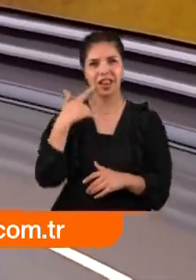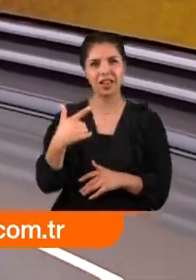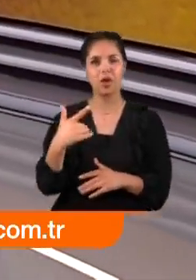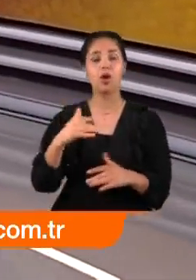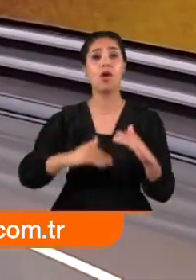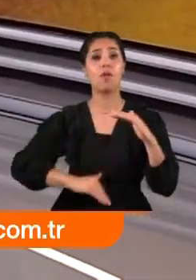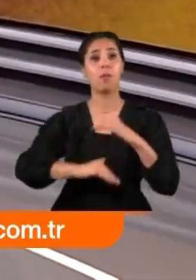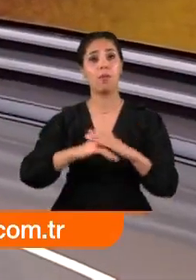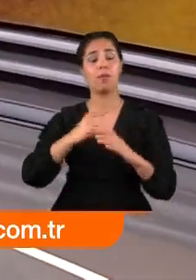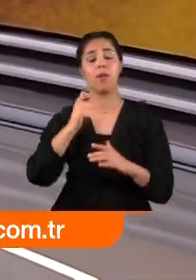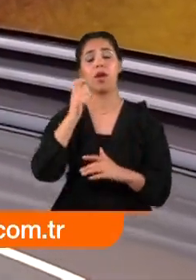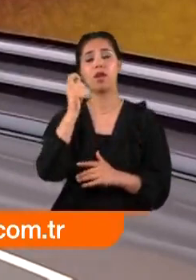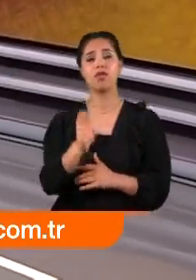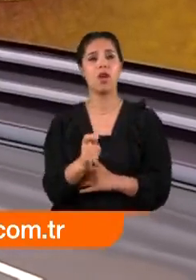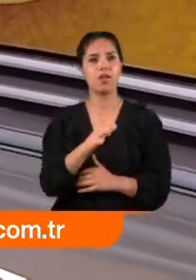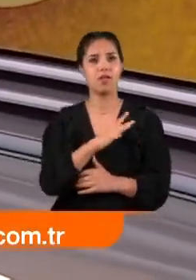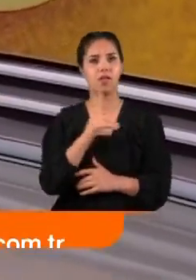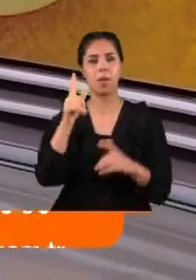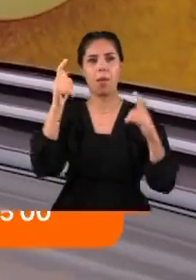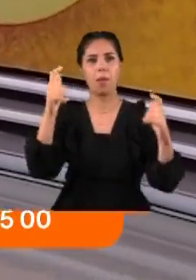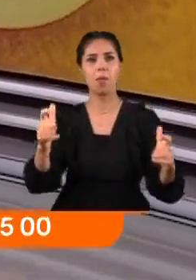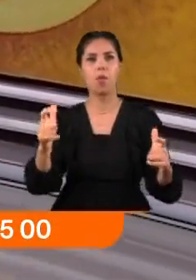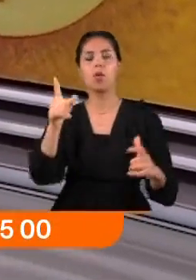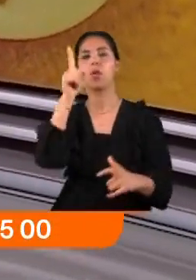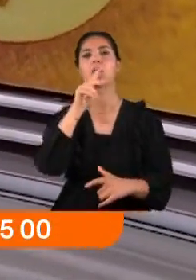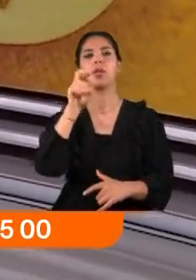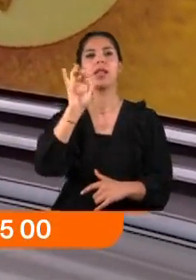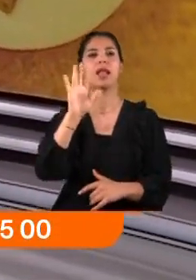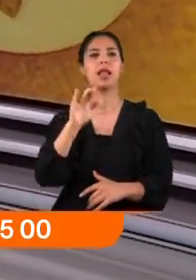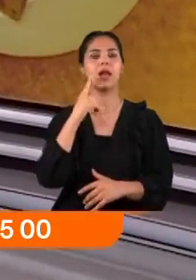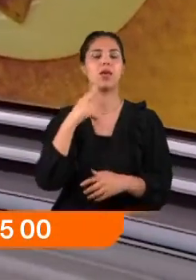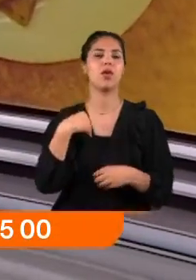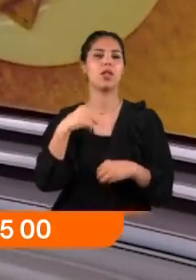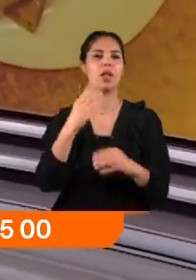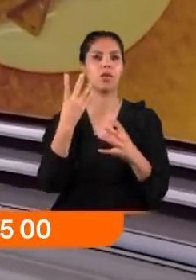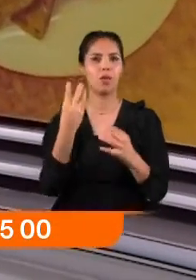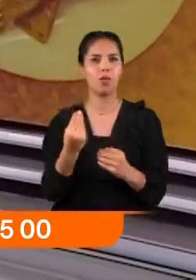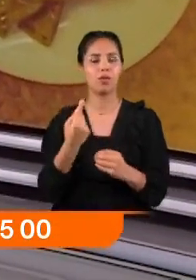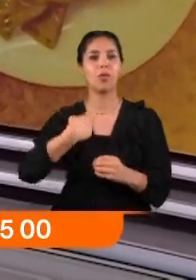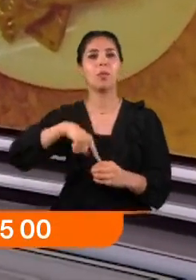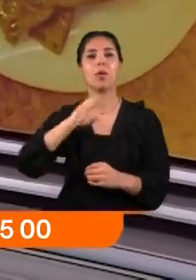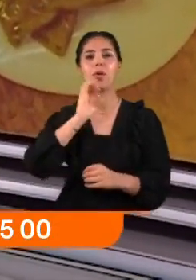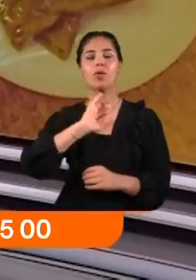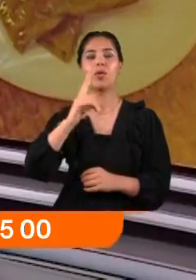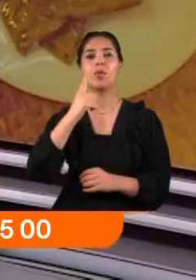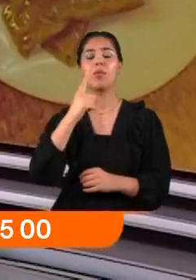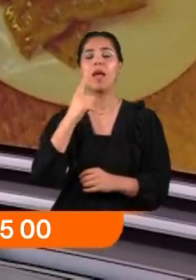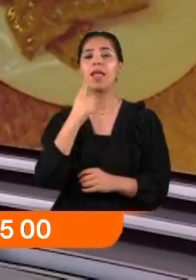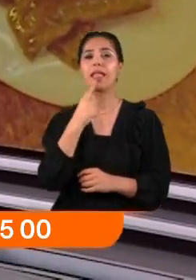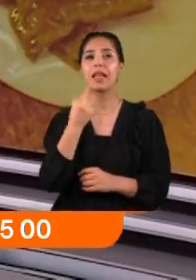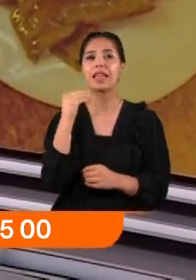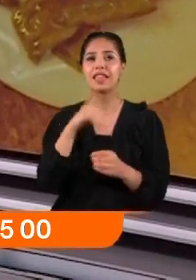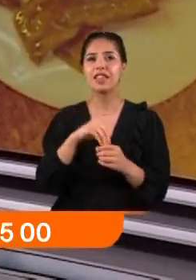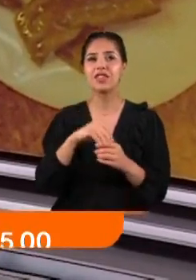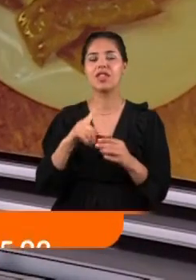fiyat getirildi. Bundan böyle bir porsiyon tava ciğer 180 TL'den masaya gelecek. Biz o muhteşem lezzet için bugün Edirne'ye